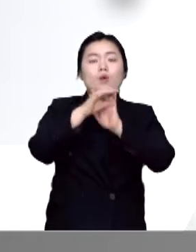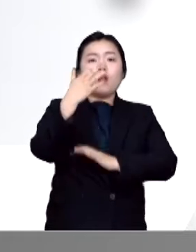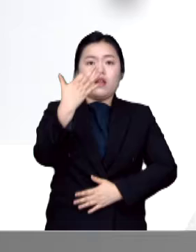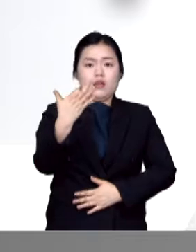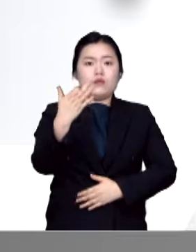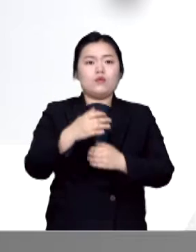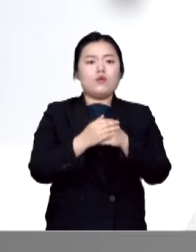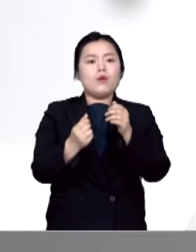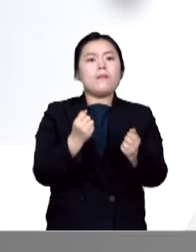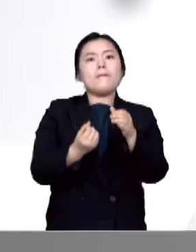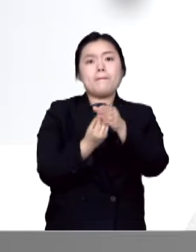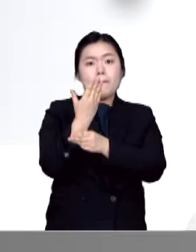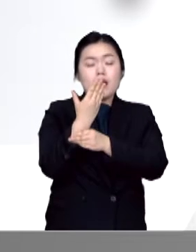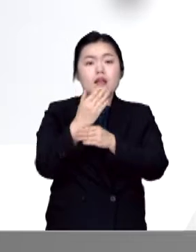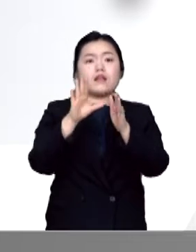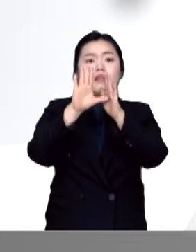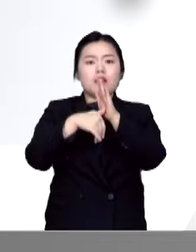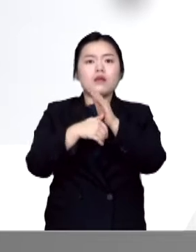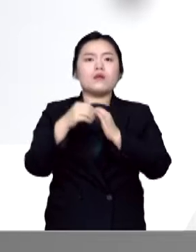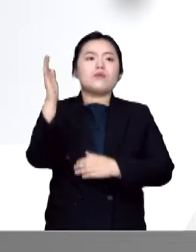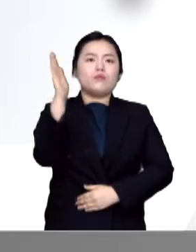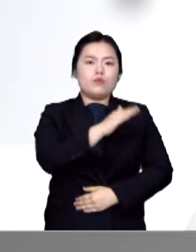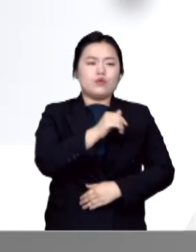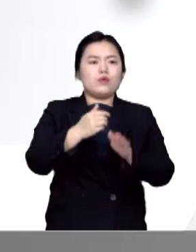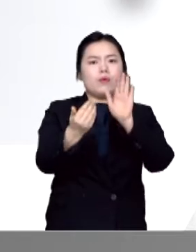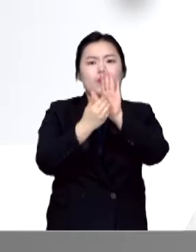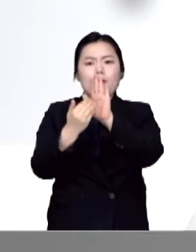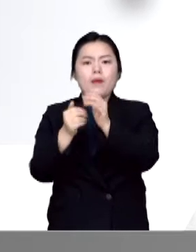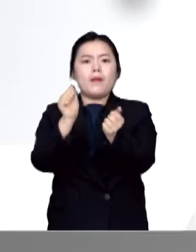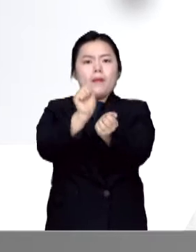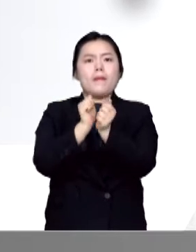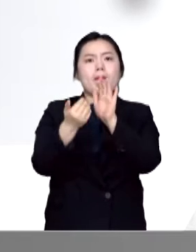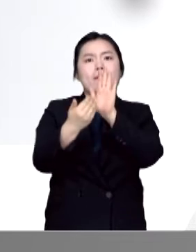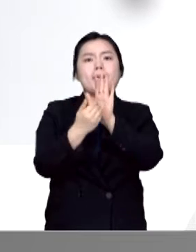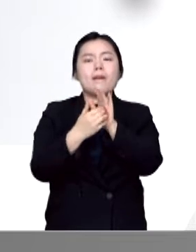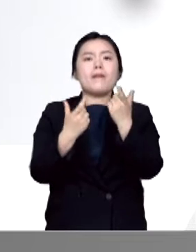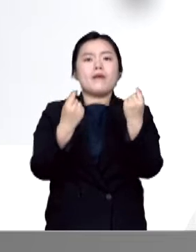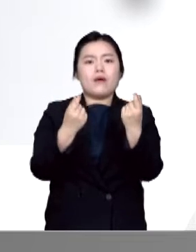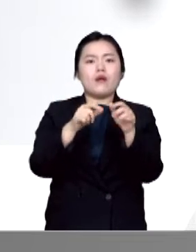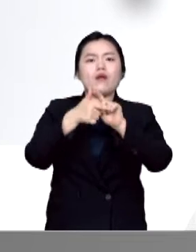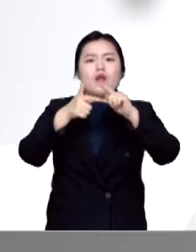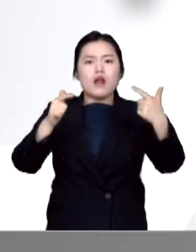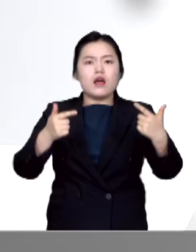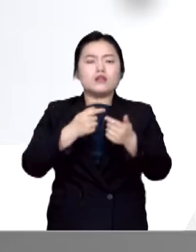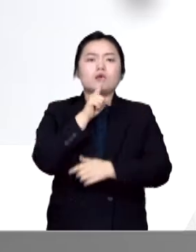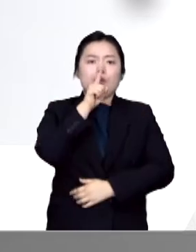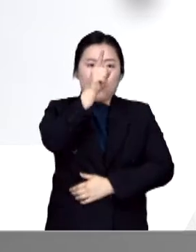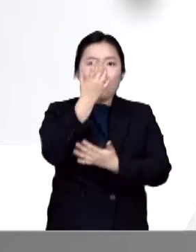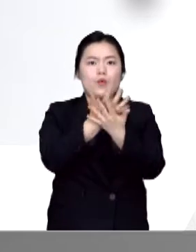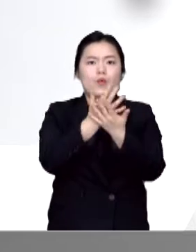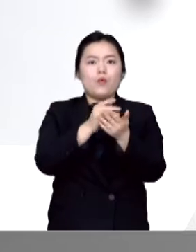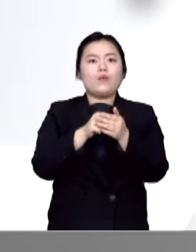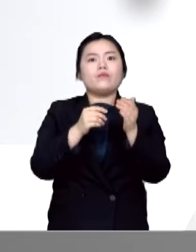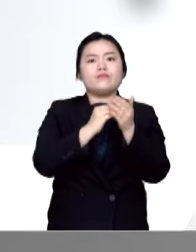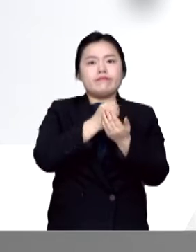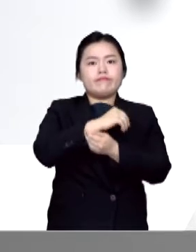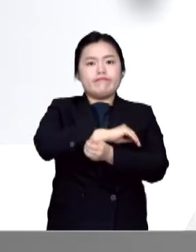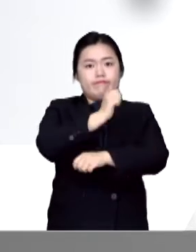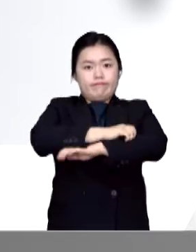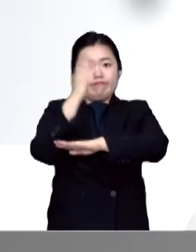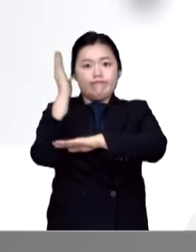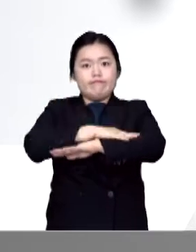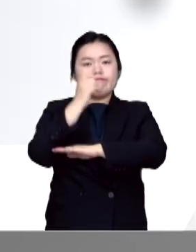우리 시는 코로나19 발생 당시부터 예방과 대응까지 전 과정을 담은 안양시 코로나19 백서를 발행하기로